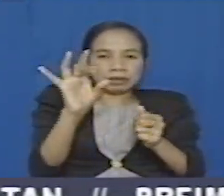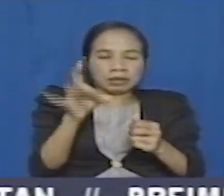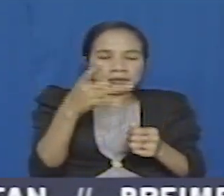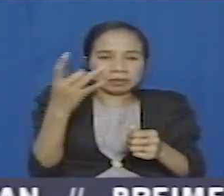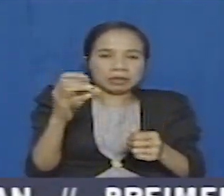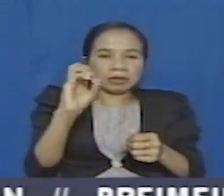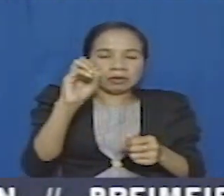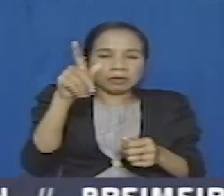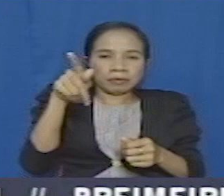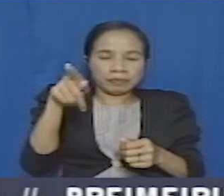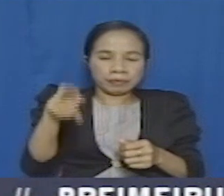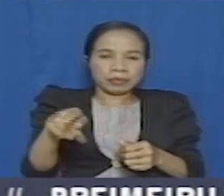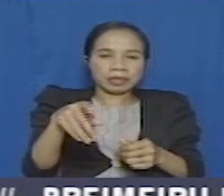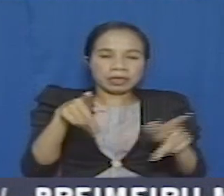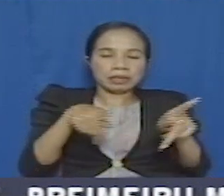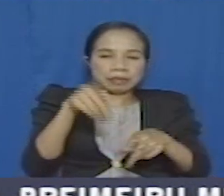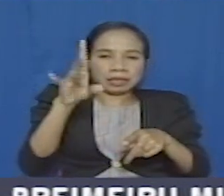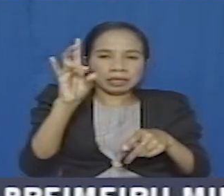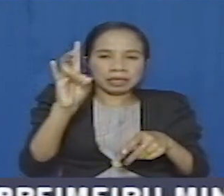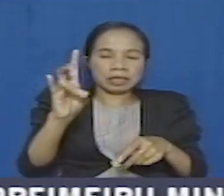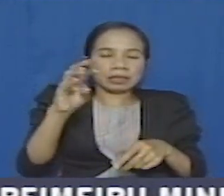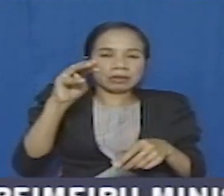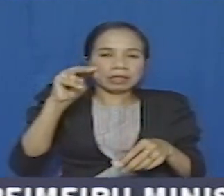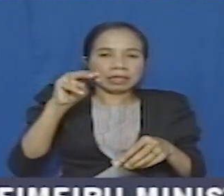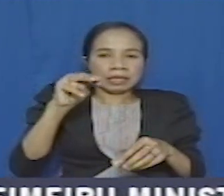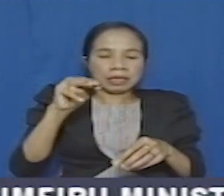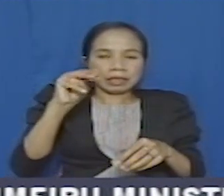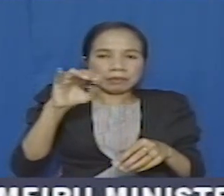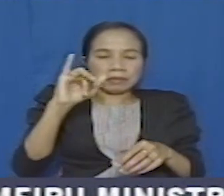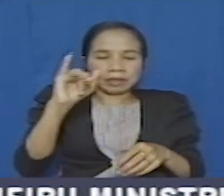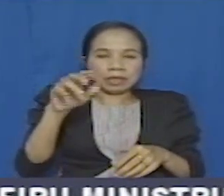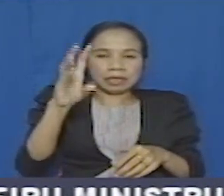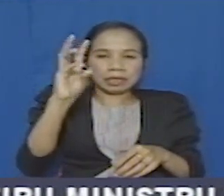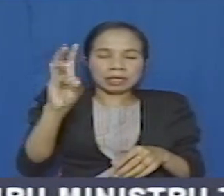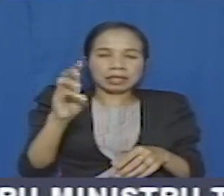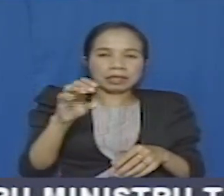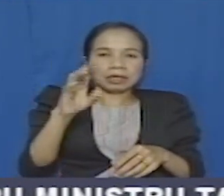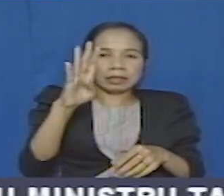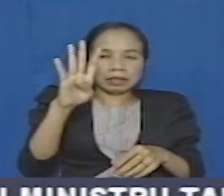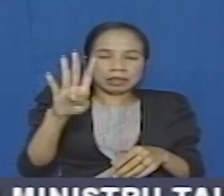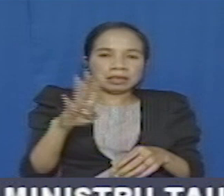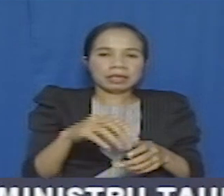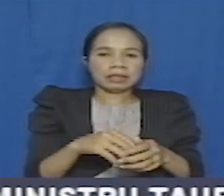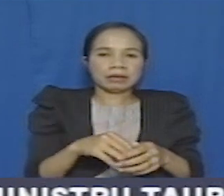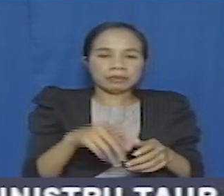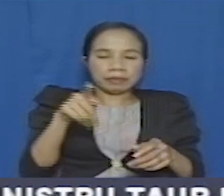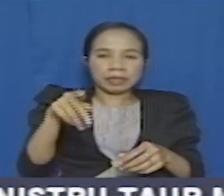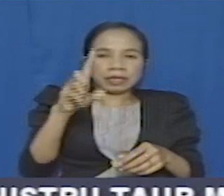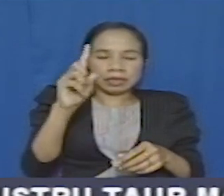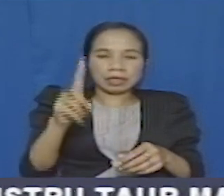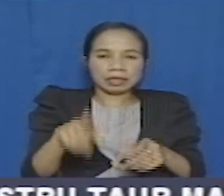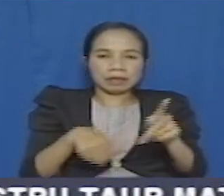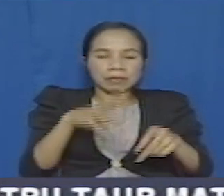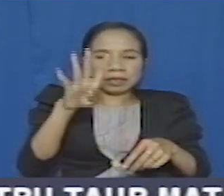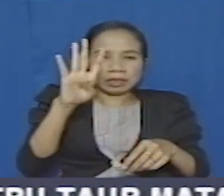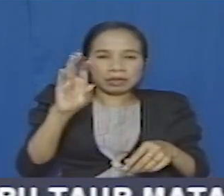Ia área obstetrícia na inhitu, ia medicina interna na inen, cirurgia na inhat no pediatria ida. Na in lima